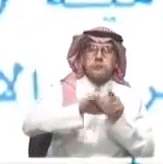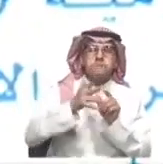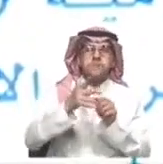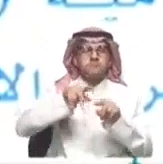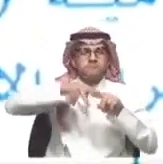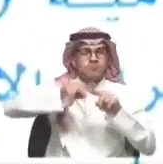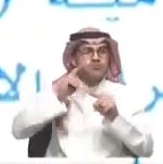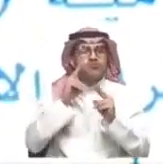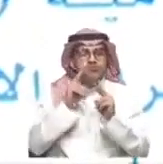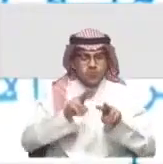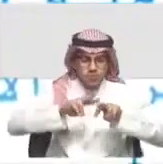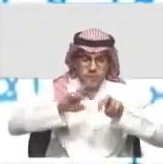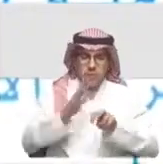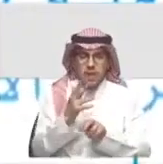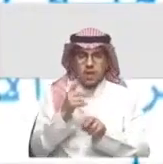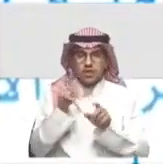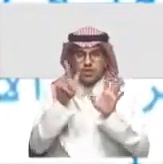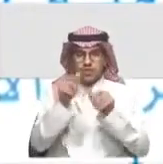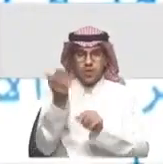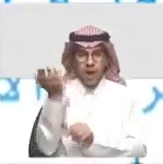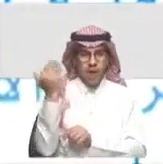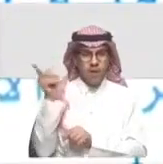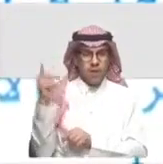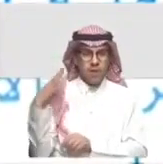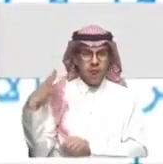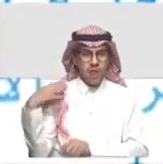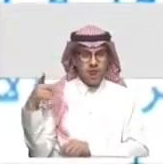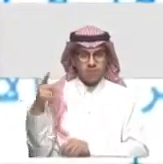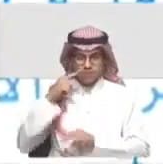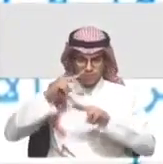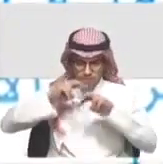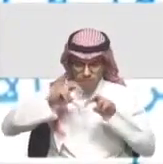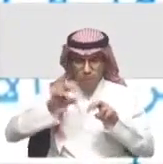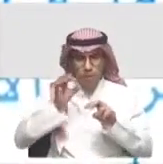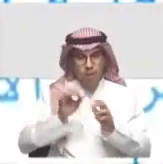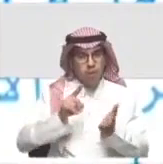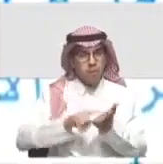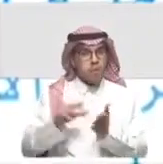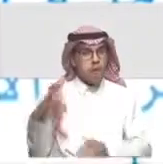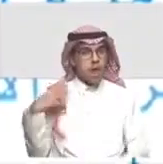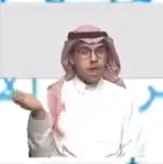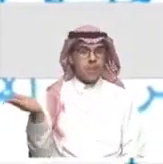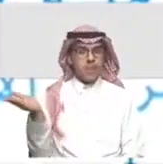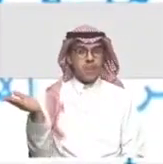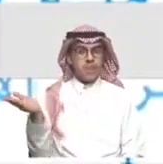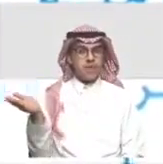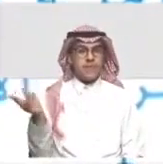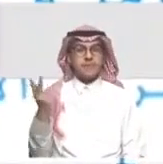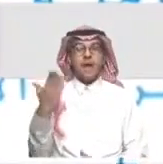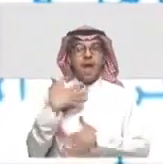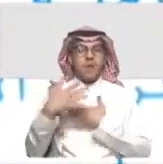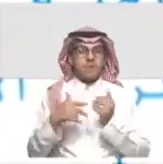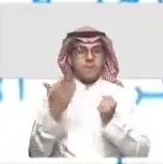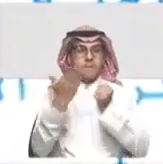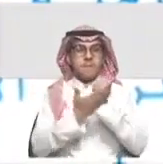جميعا ما تم في خلال الأسبوع الماضي من استخدام الميليشيا الحوثية التابعة لإيران أو مدعومة من إيران في استهداف مطار